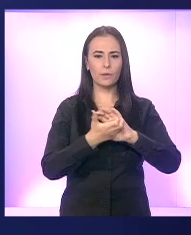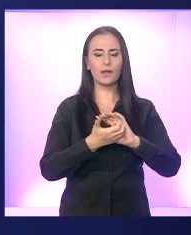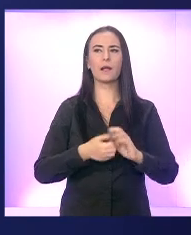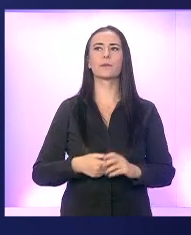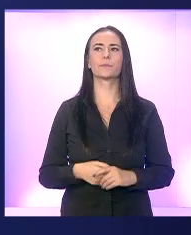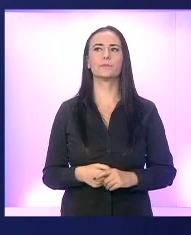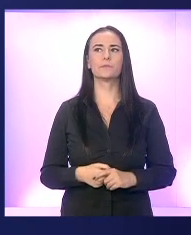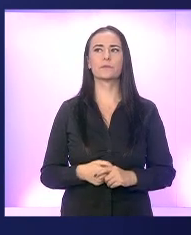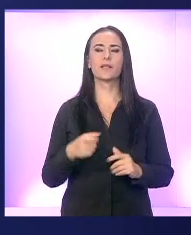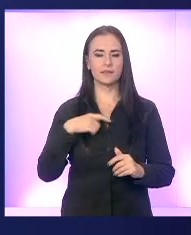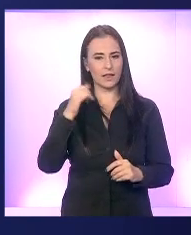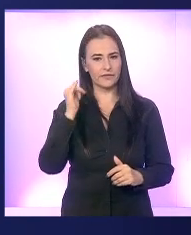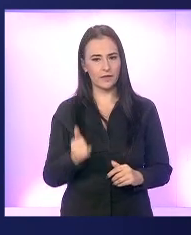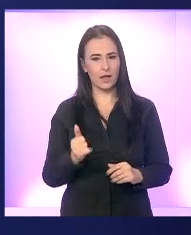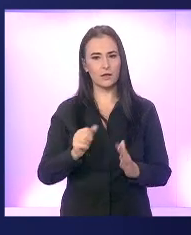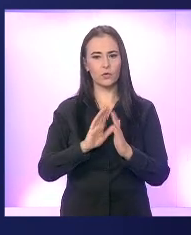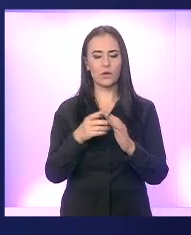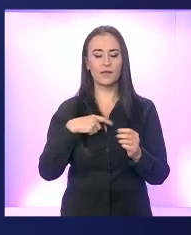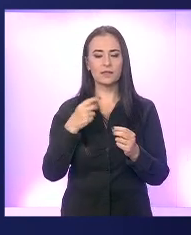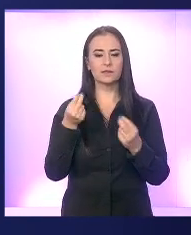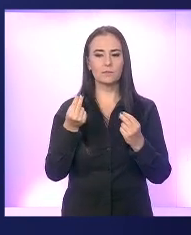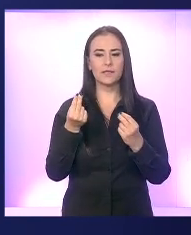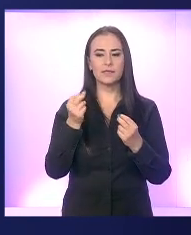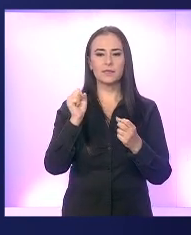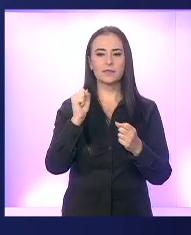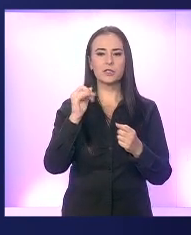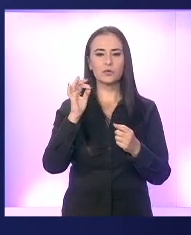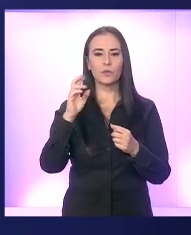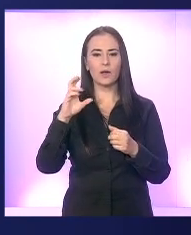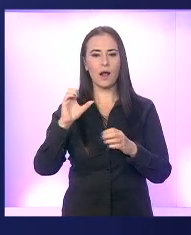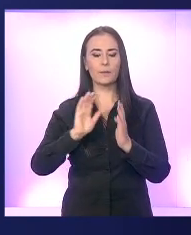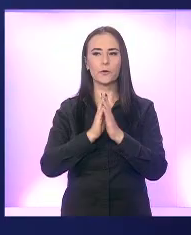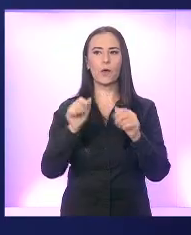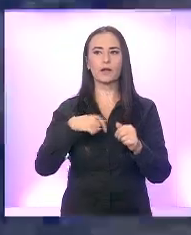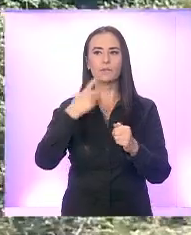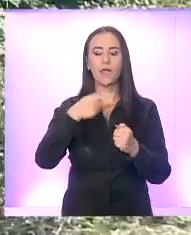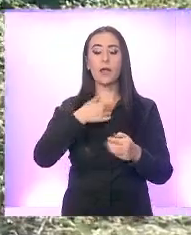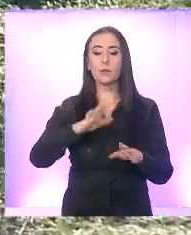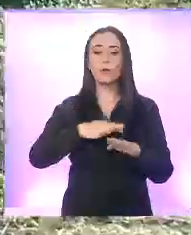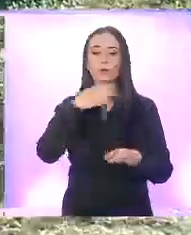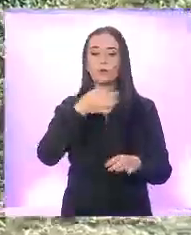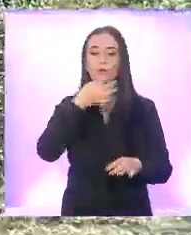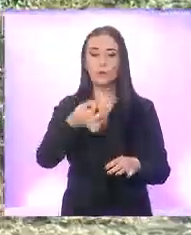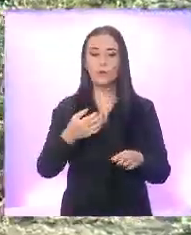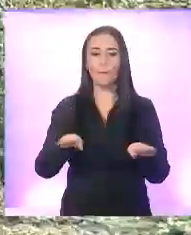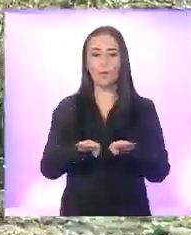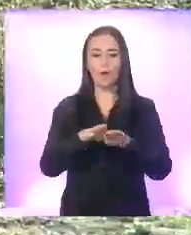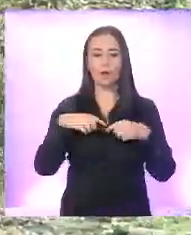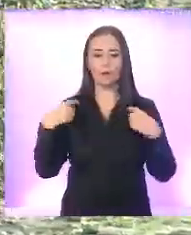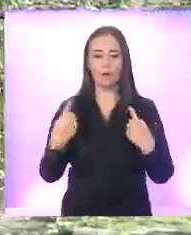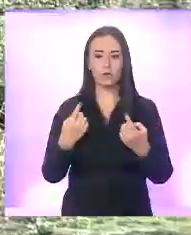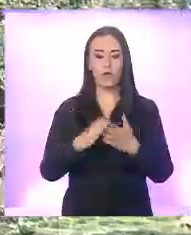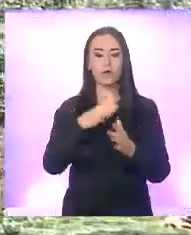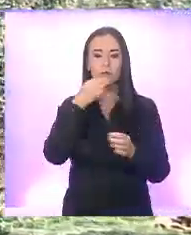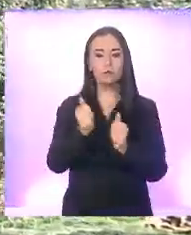infrastructurii și, într-adevăr, lucrări de electrificare. Apropo de ceea ce ați menționat și colegii noștri au menționat